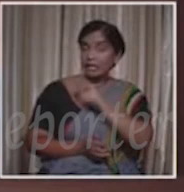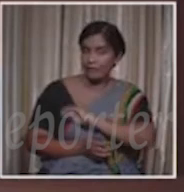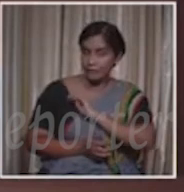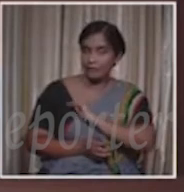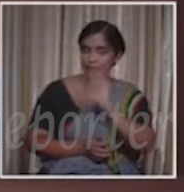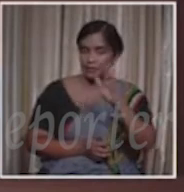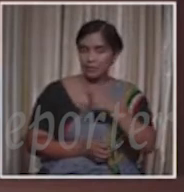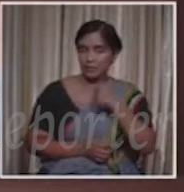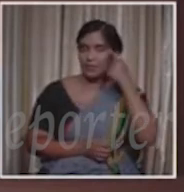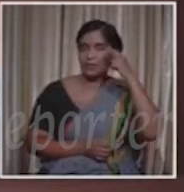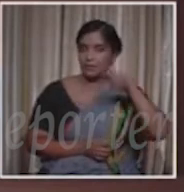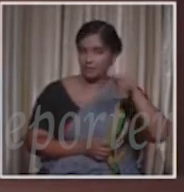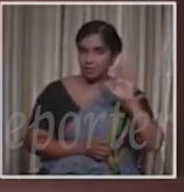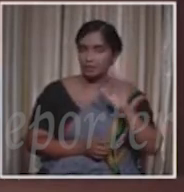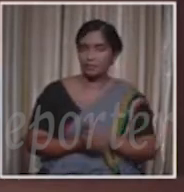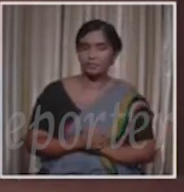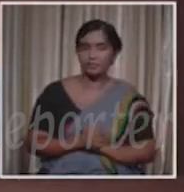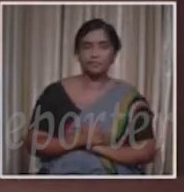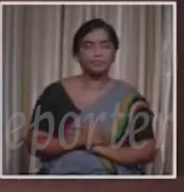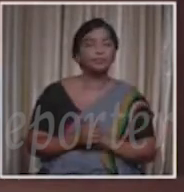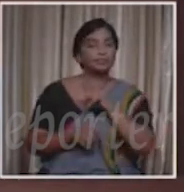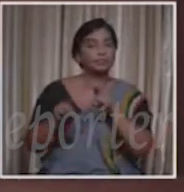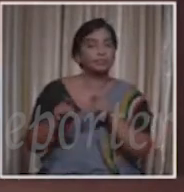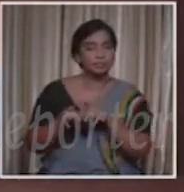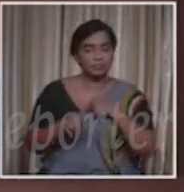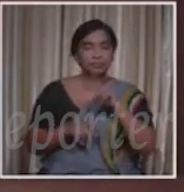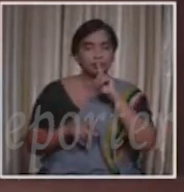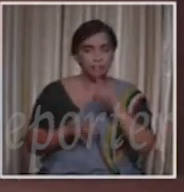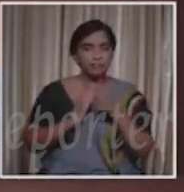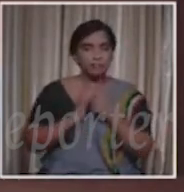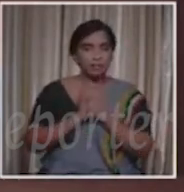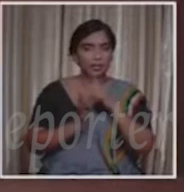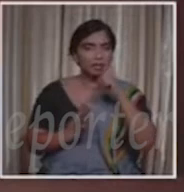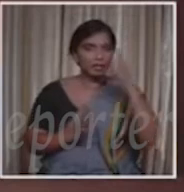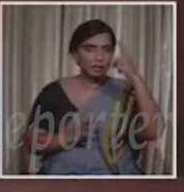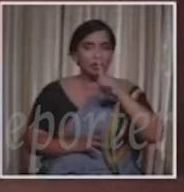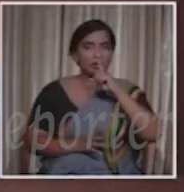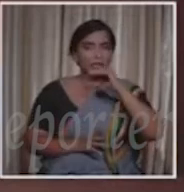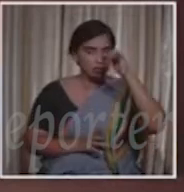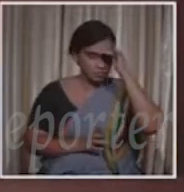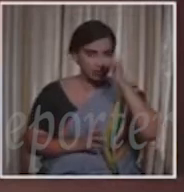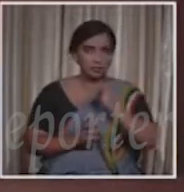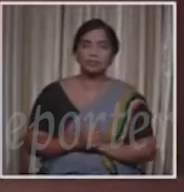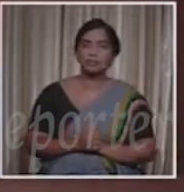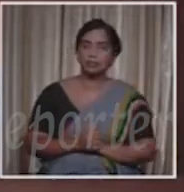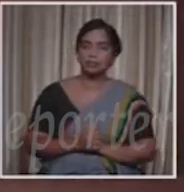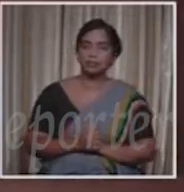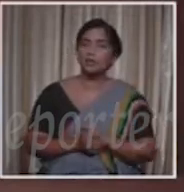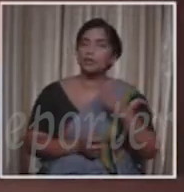ඉන්න සංගමයක් තියෙයි කියලා මම විශ්වාස කරනවා. හොඳේ. එනිසා මා කියන්නේ ගරු නියෝජ්‍ය කතානායකතුමනි